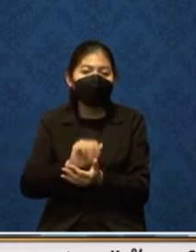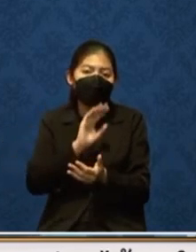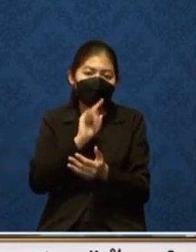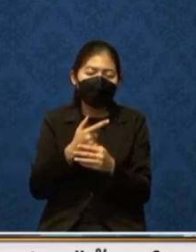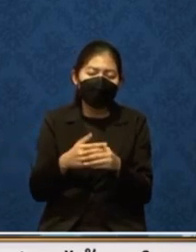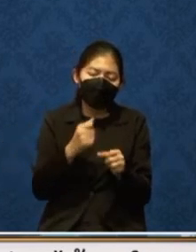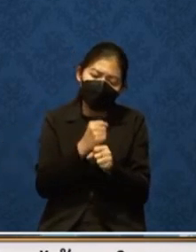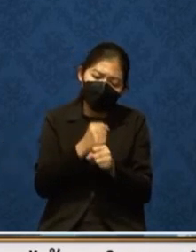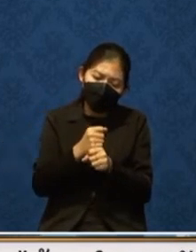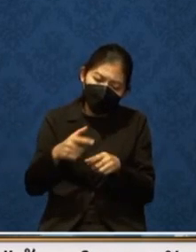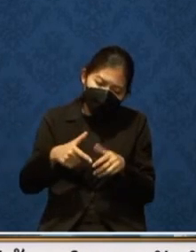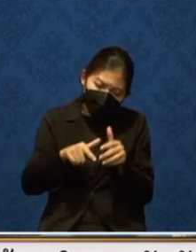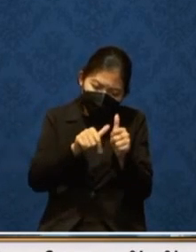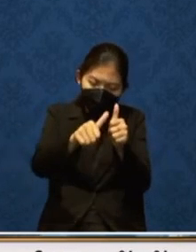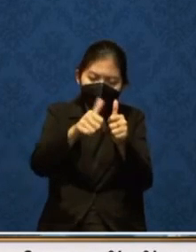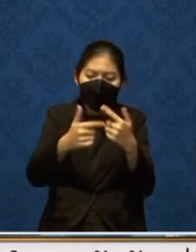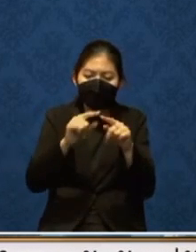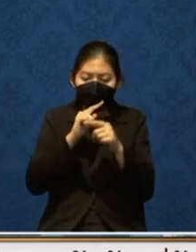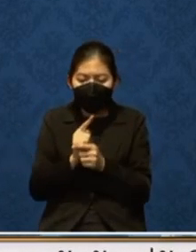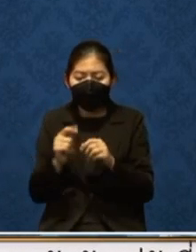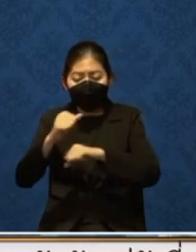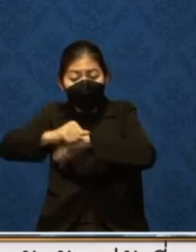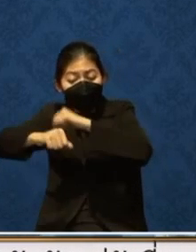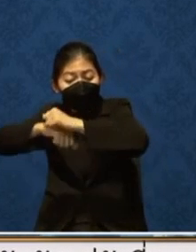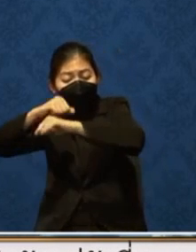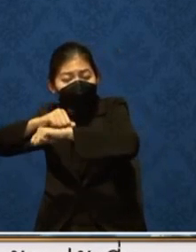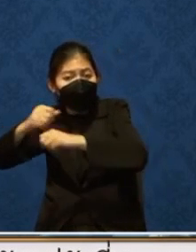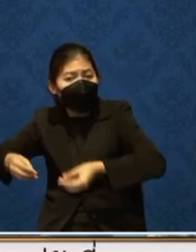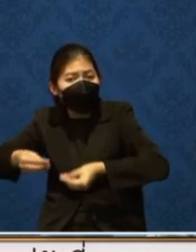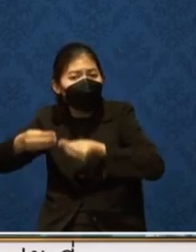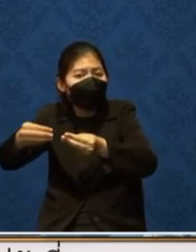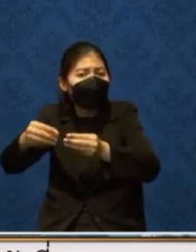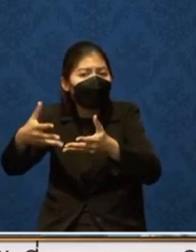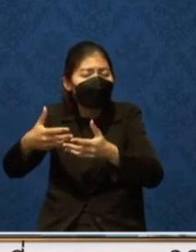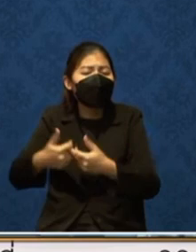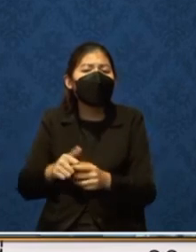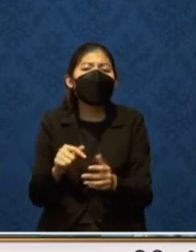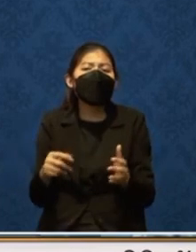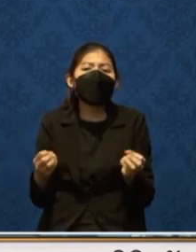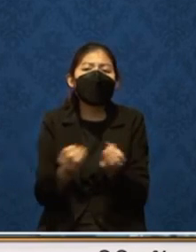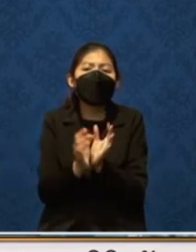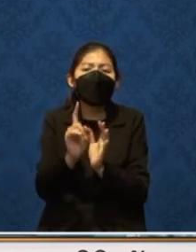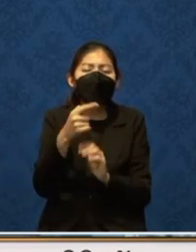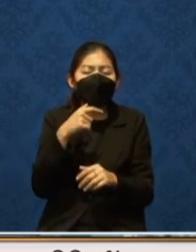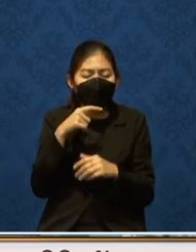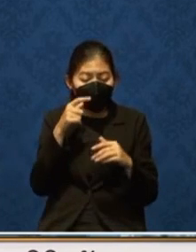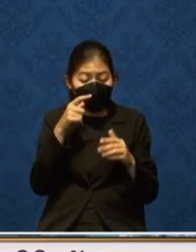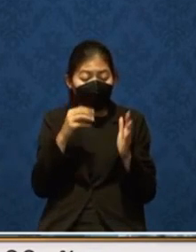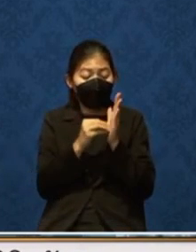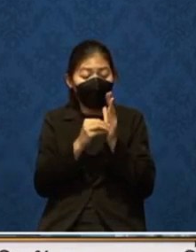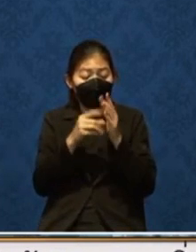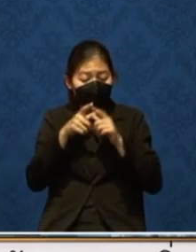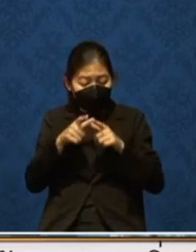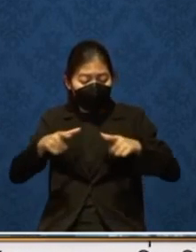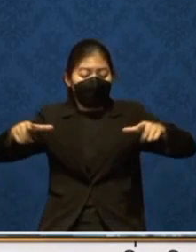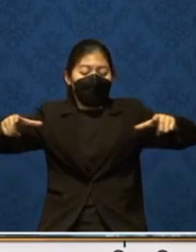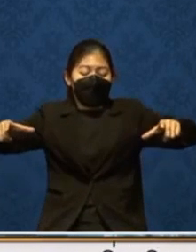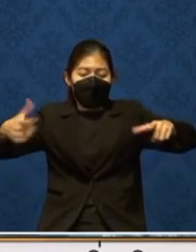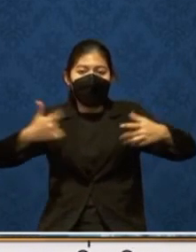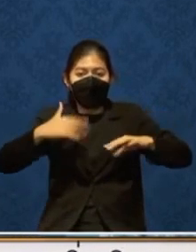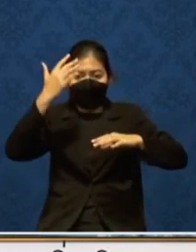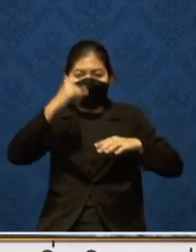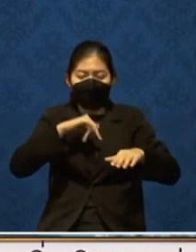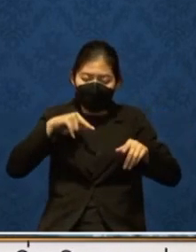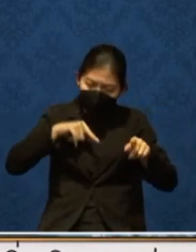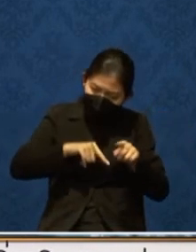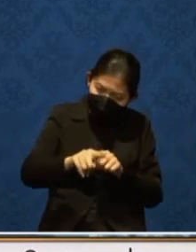เสร็จใหญ่ เชื่อเมื่องแตทไมไปสรางเมืองสิที่นจะเกิขก็คือกรุเทพต มญ่ขึมากนะั แ่นอนมมการไห